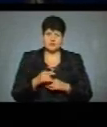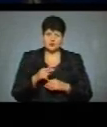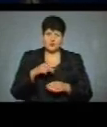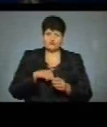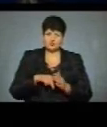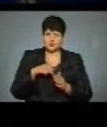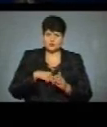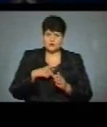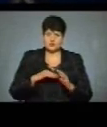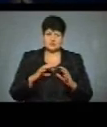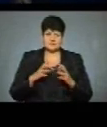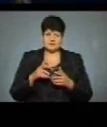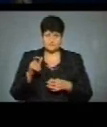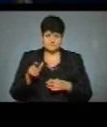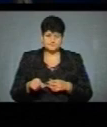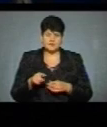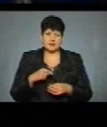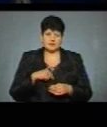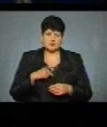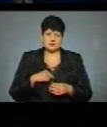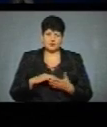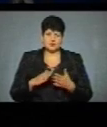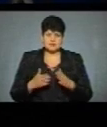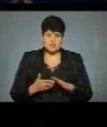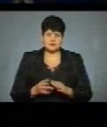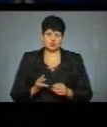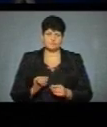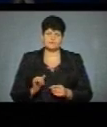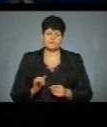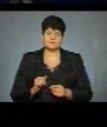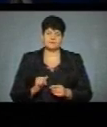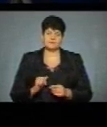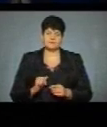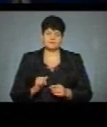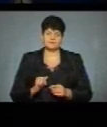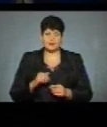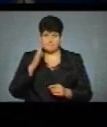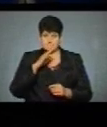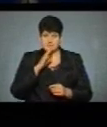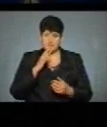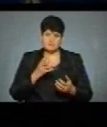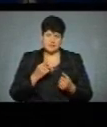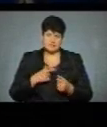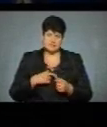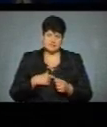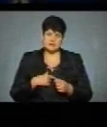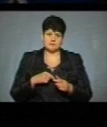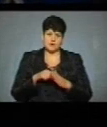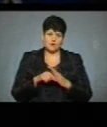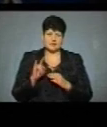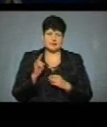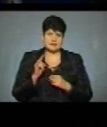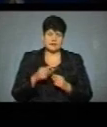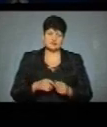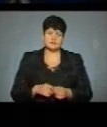внутрішнього світу дитини, її емоційного стану. І батьки брали на себе роль дитини, наприклад,